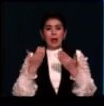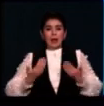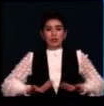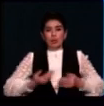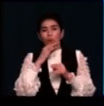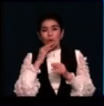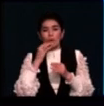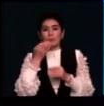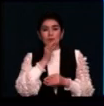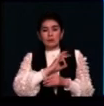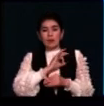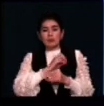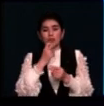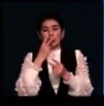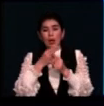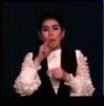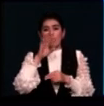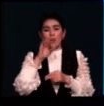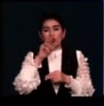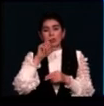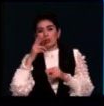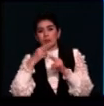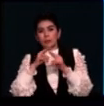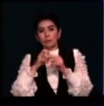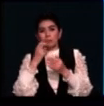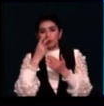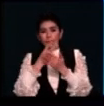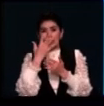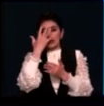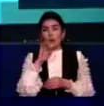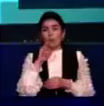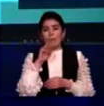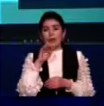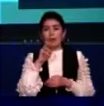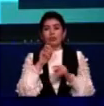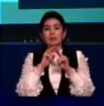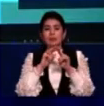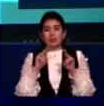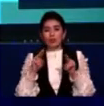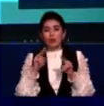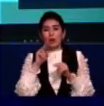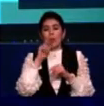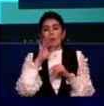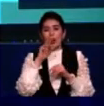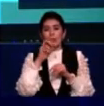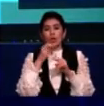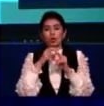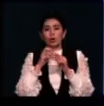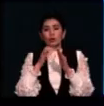ishlatiladigan mana polimerlardan polietilen bilan etilenni rasmlar. Пропиленны полимерлаш юлы